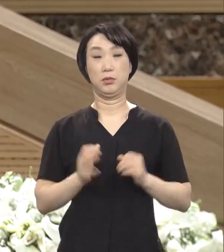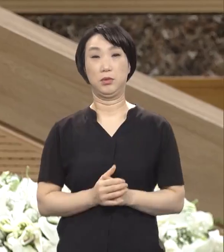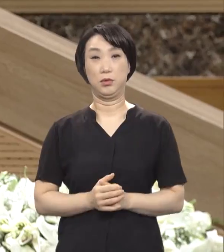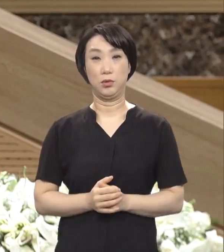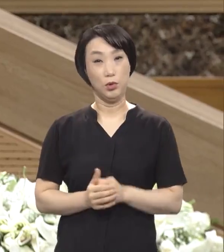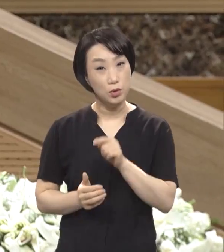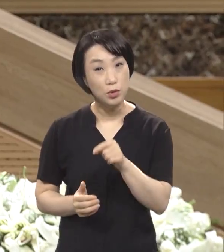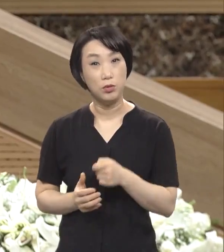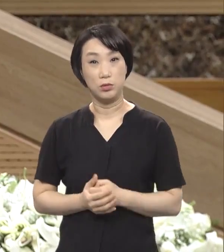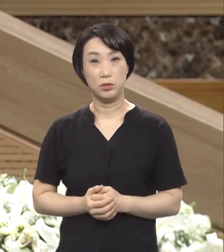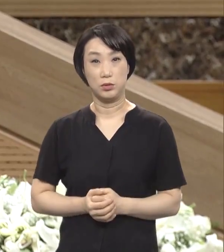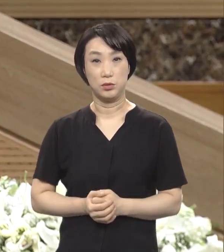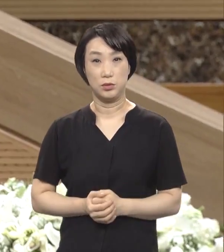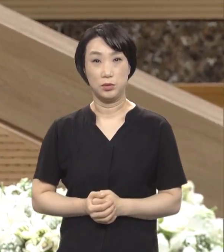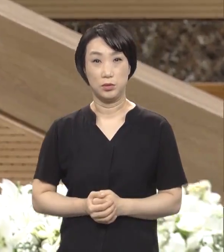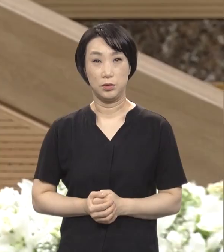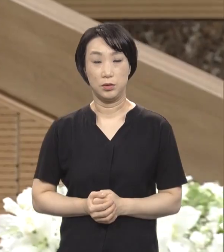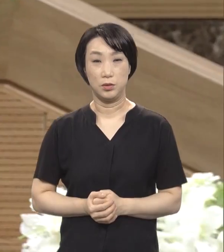그렇죠.